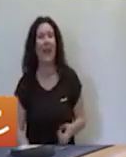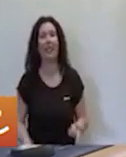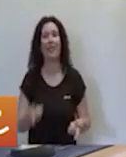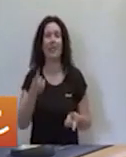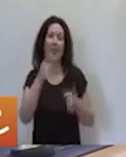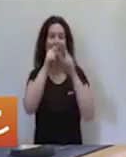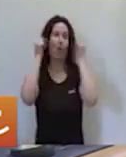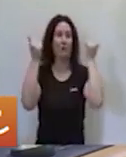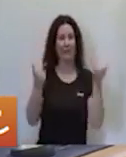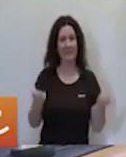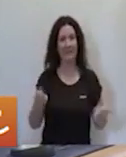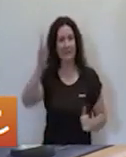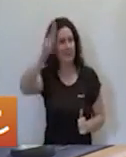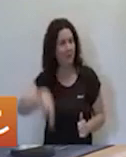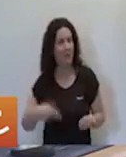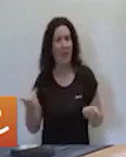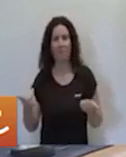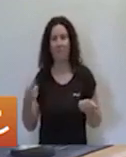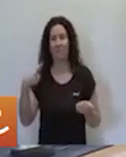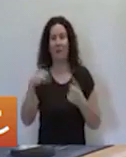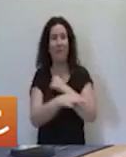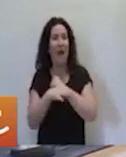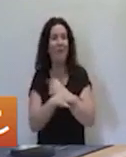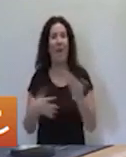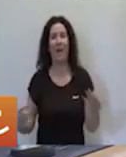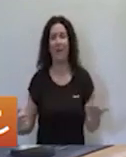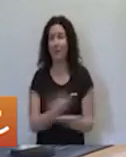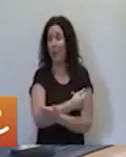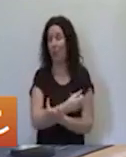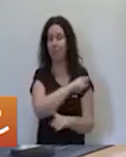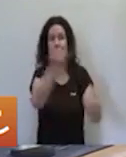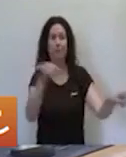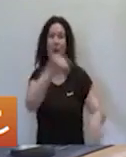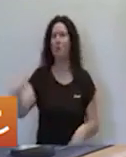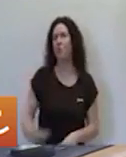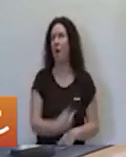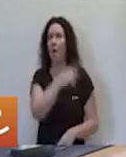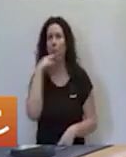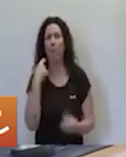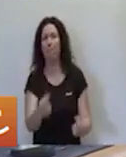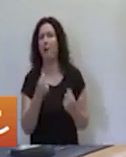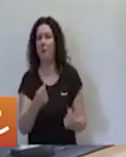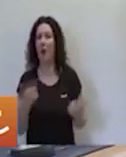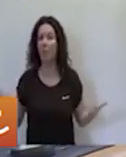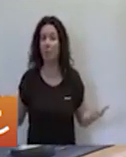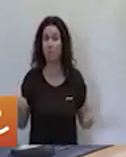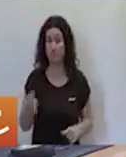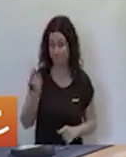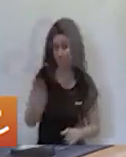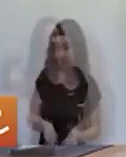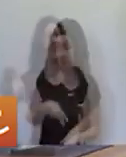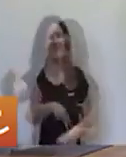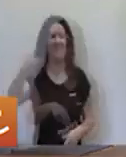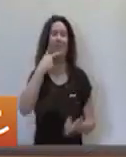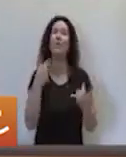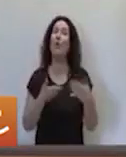Ripoll, Fabra. Jo entenc que el senyor César Sánchez és que tots ells estan molt cansats de Compromís, però és que estem així fent la nostra